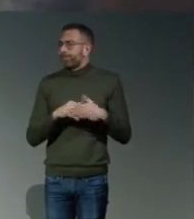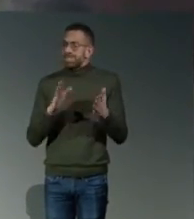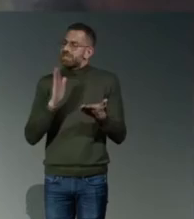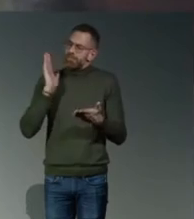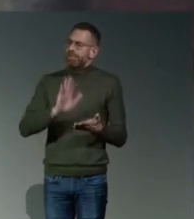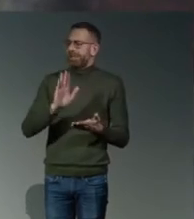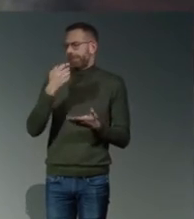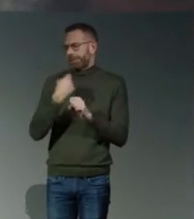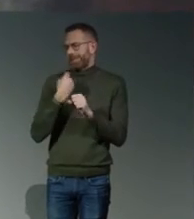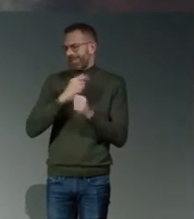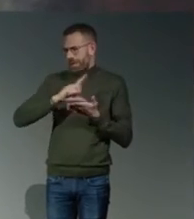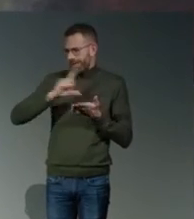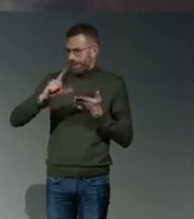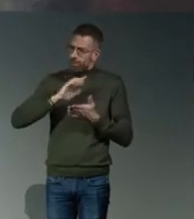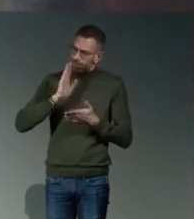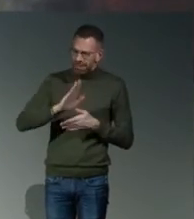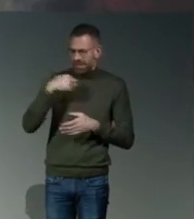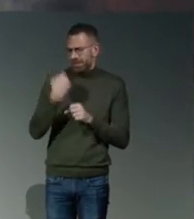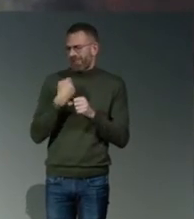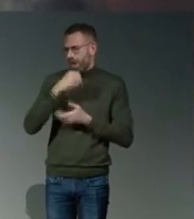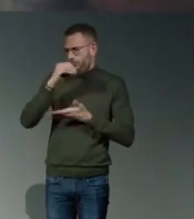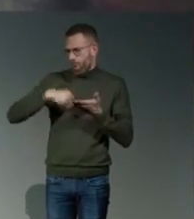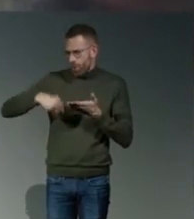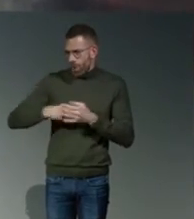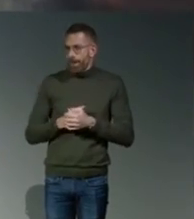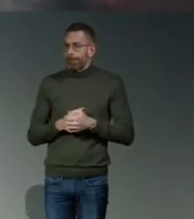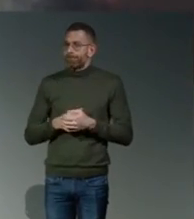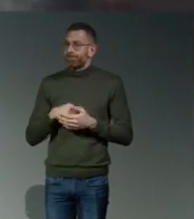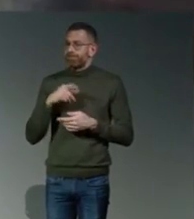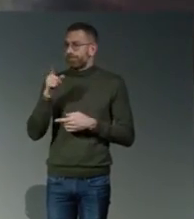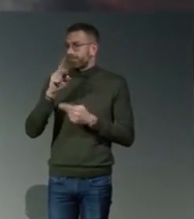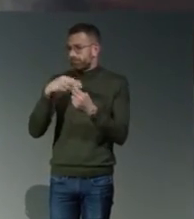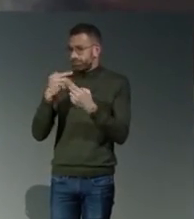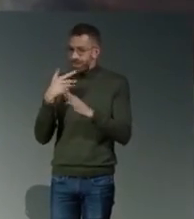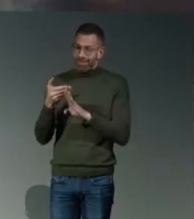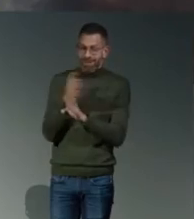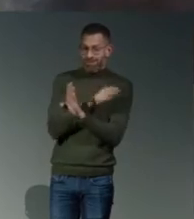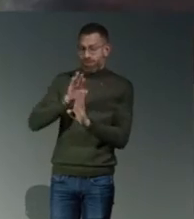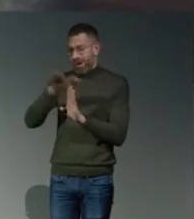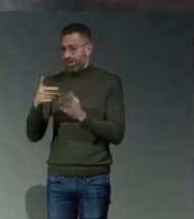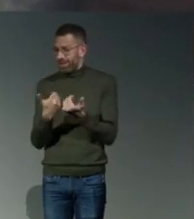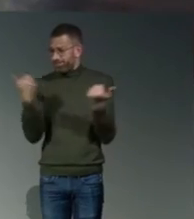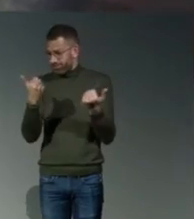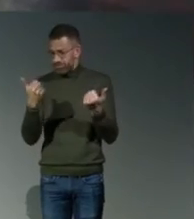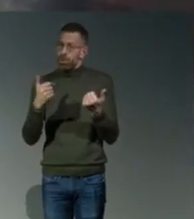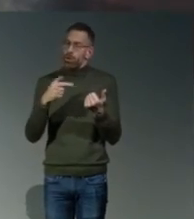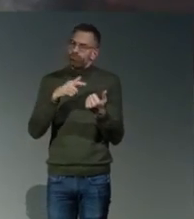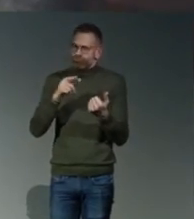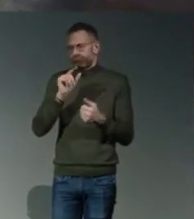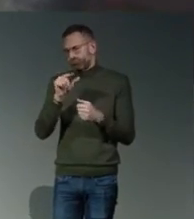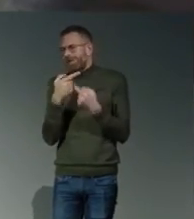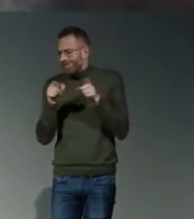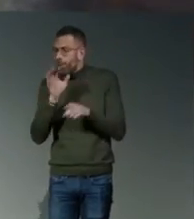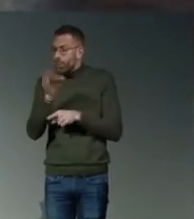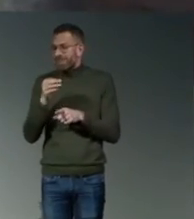de la littérature et c'est le travail de l'écrivain qui se met en place. Mais pour répondre à votre question, s'il y a un avant et un après, il se situe vraiment là, dans